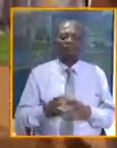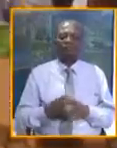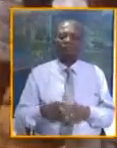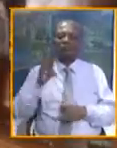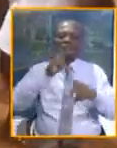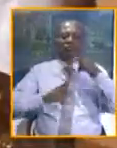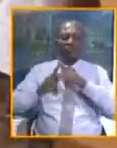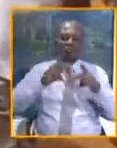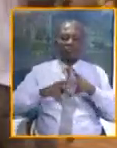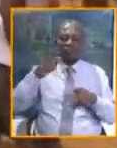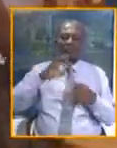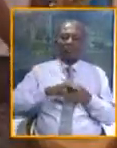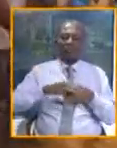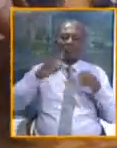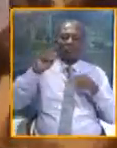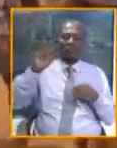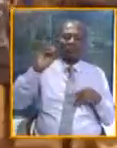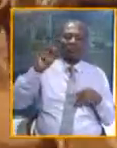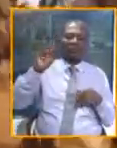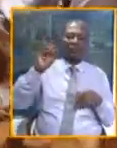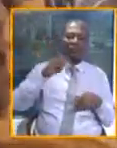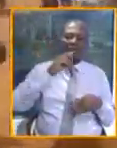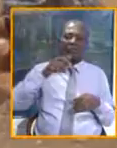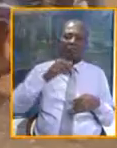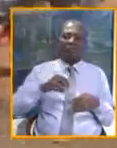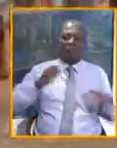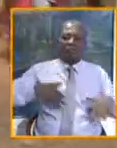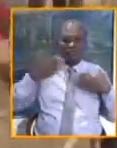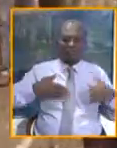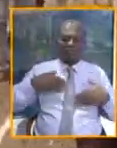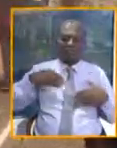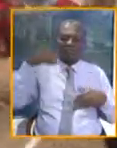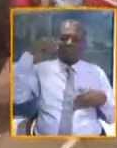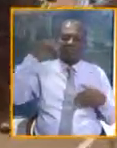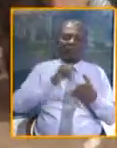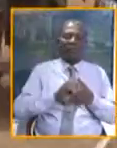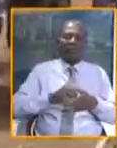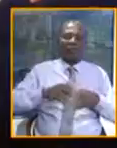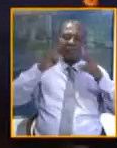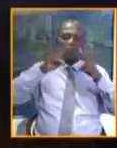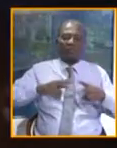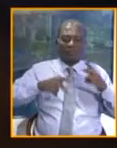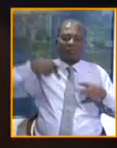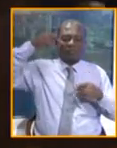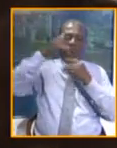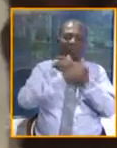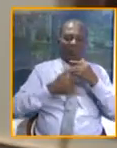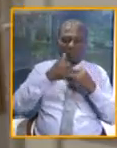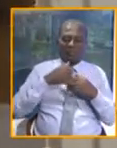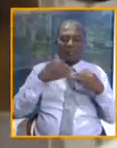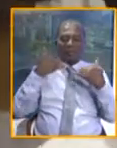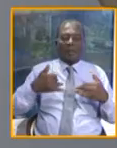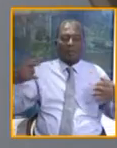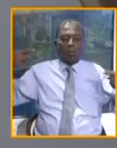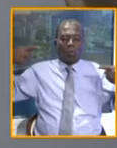Les populations de Coco sont en joie. Ce village, dans le nord du pays, dans la sous-préfecture de Kano-Ruba, est désormais connecté au